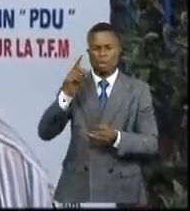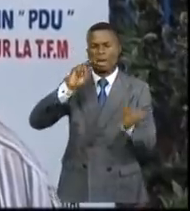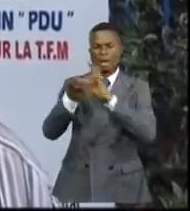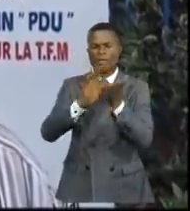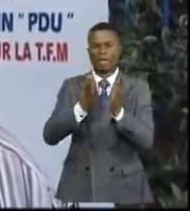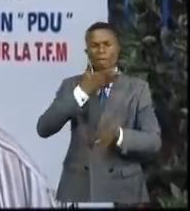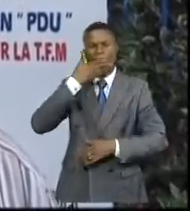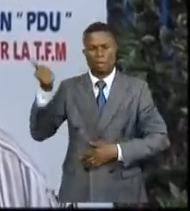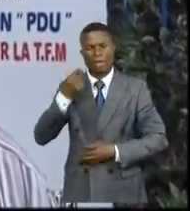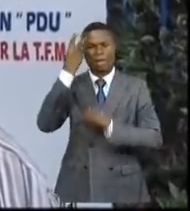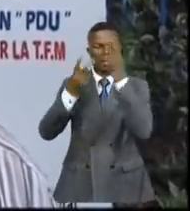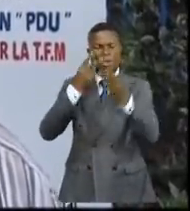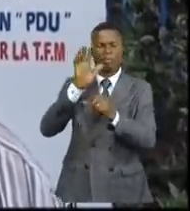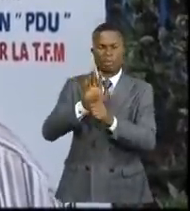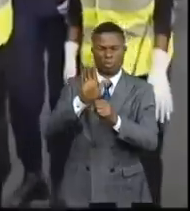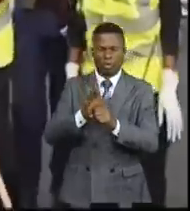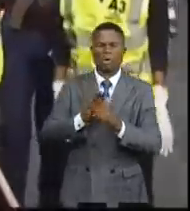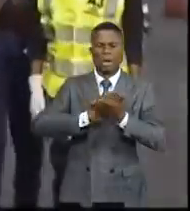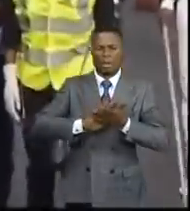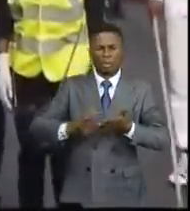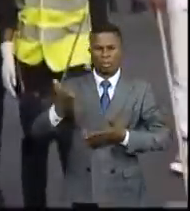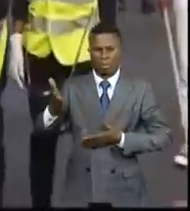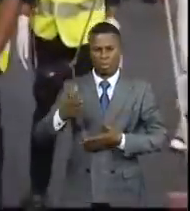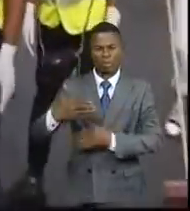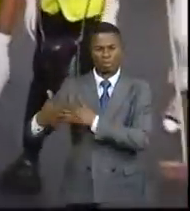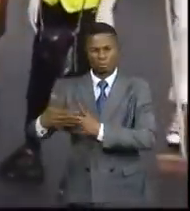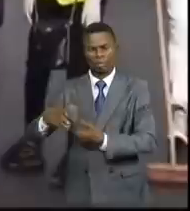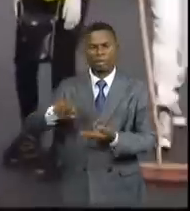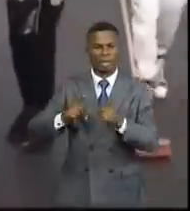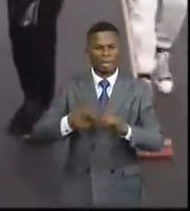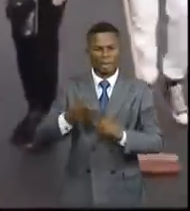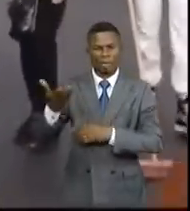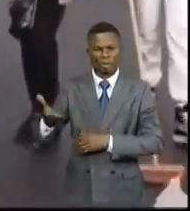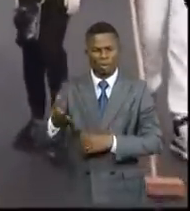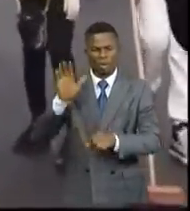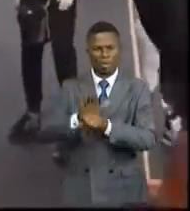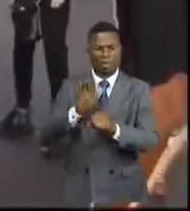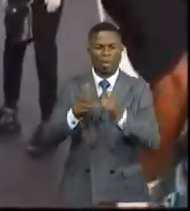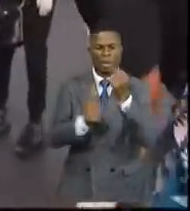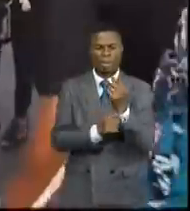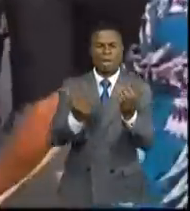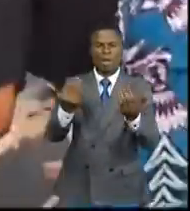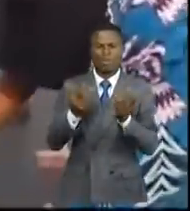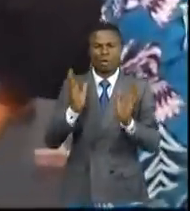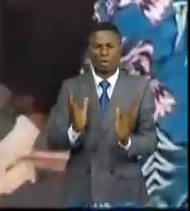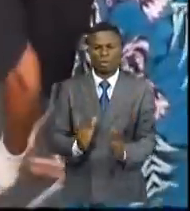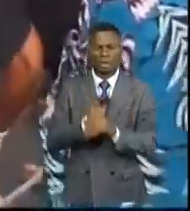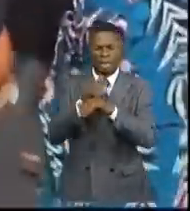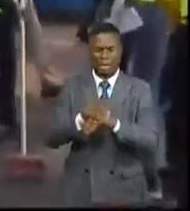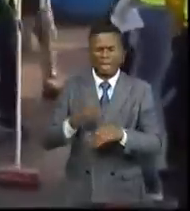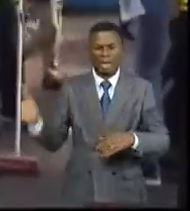touristique la plus propre possible. Avec à ses côtés ses collaborateurs et une centaine de volontaires engagés dans l'assainissement de la ville de